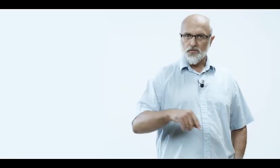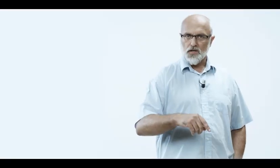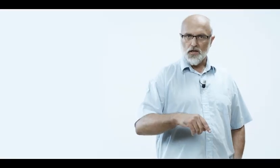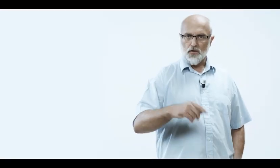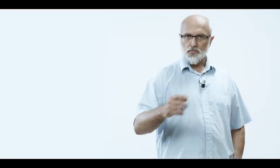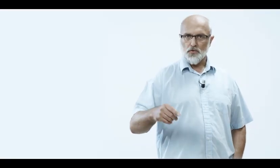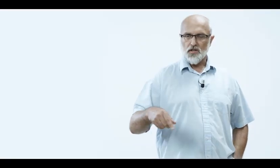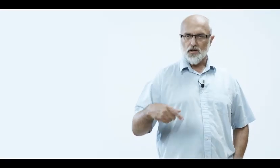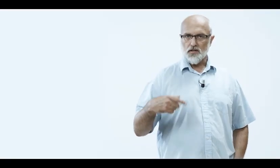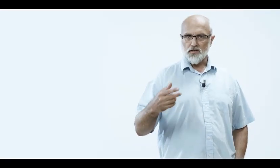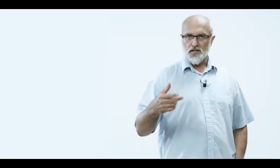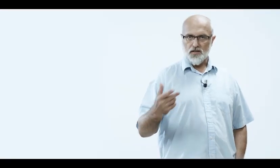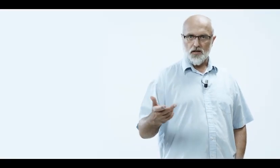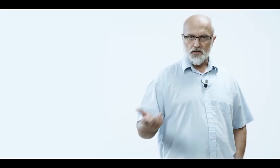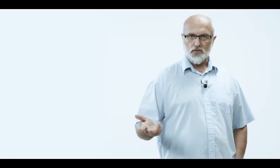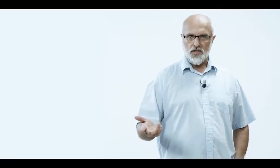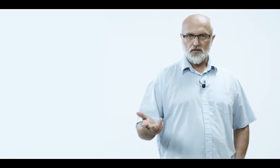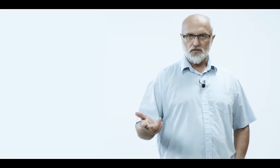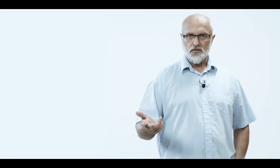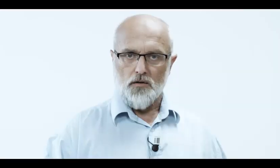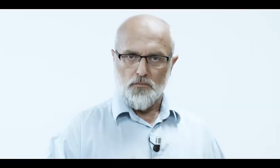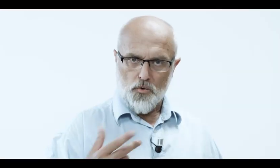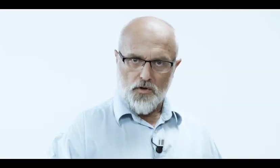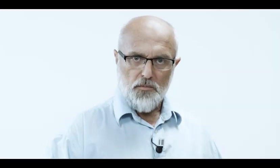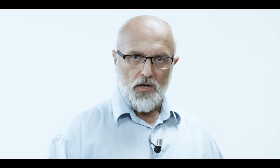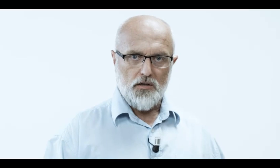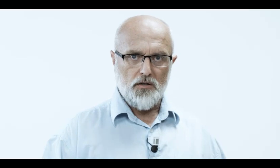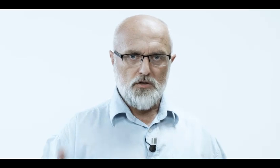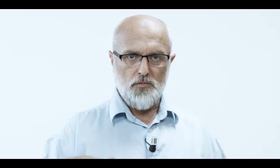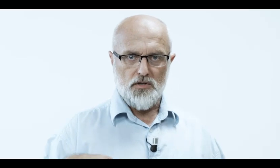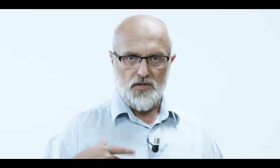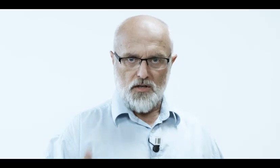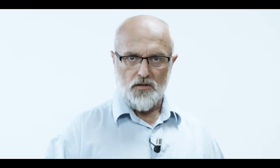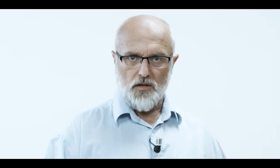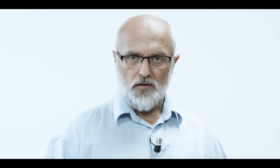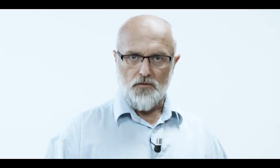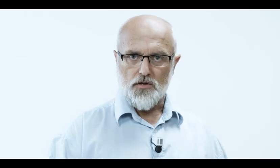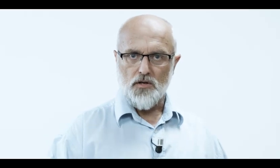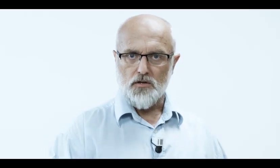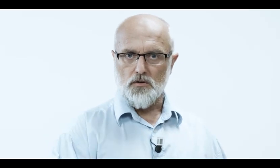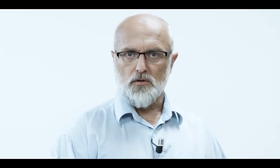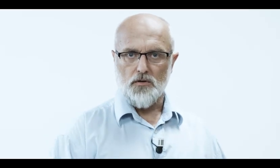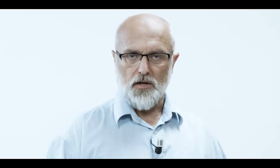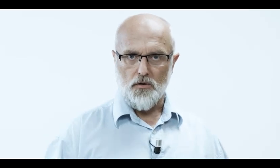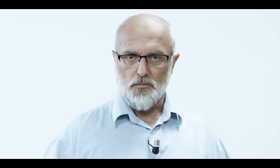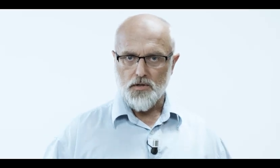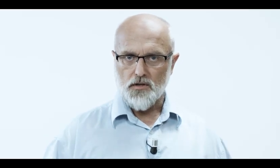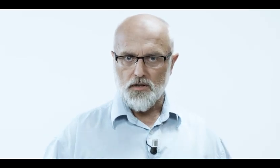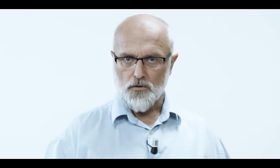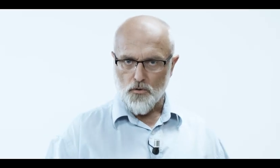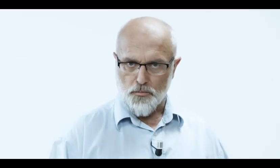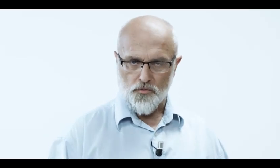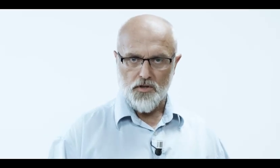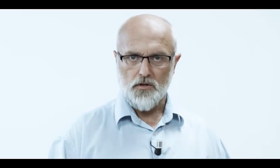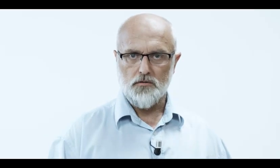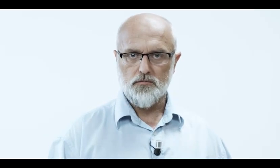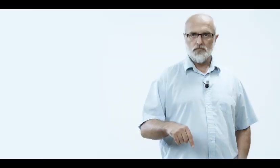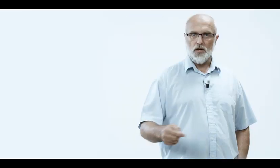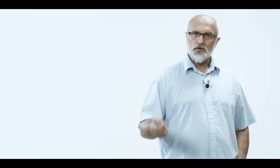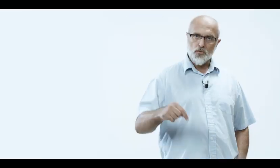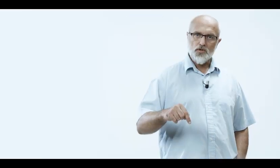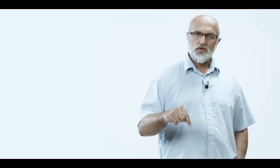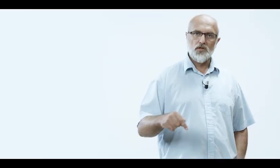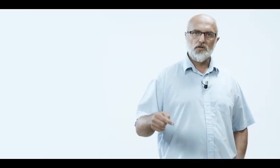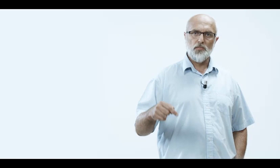Obsah videa odpovídá na některé základní otázky. Budu velmi rád, když mi sdělíte váš názor na jeho obsah tady dolů pod video